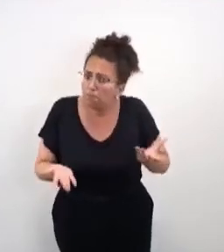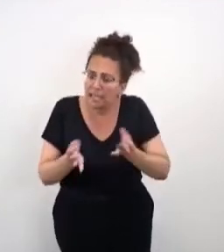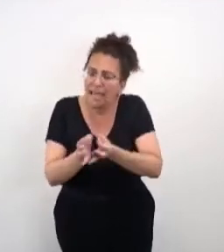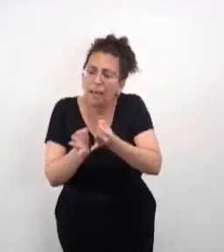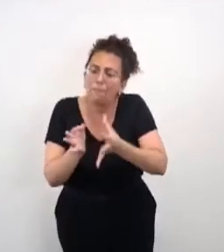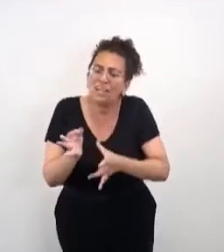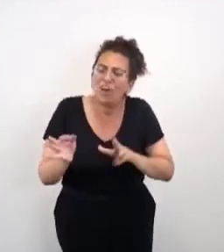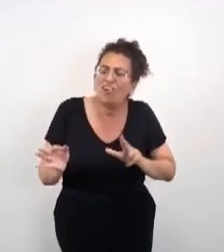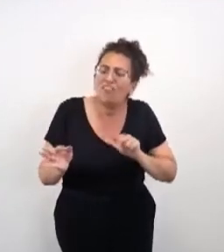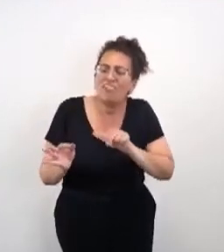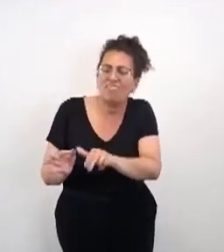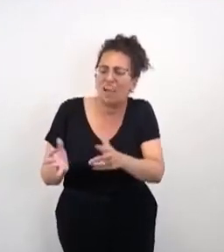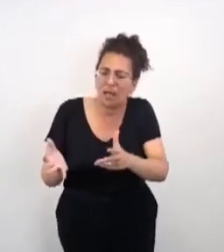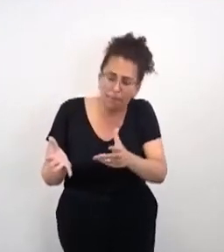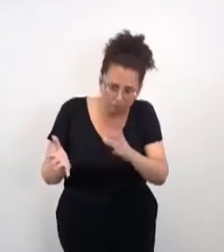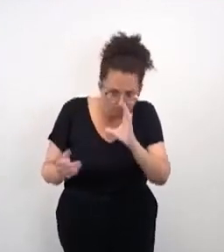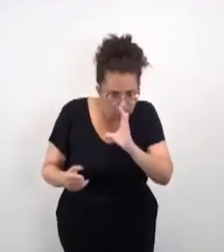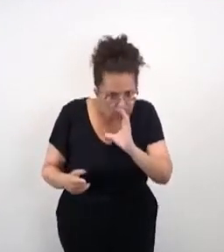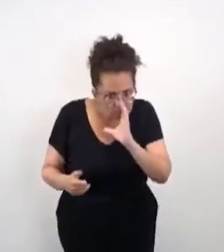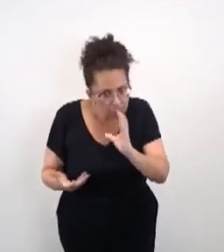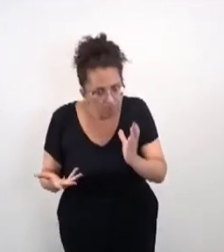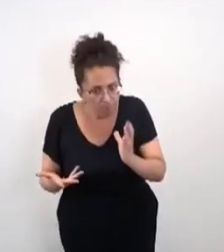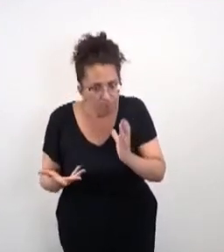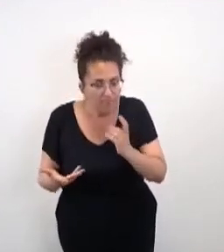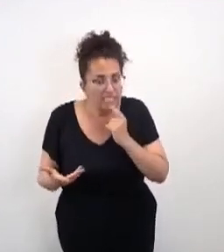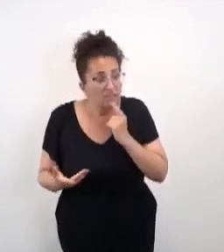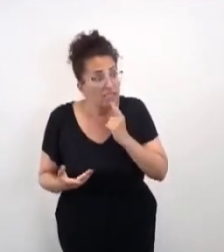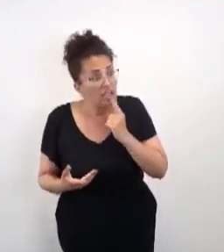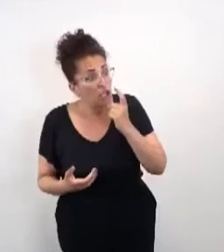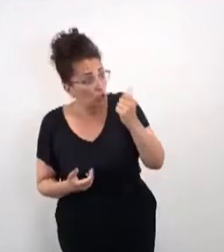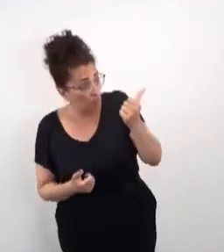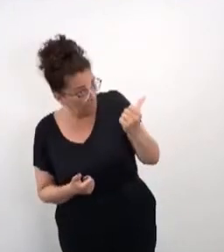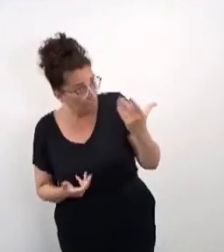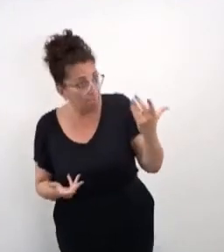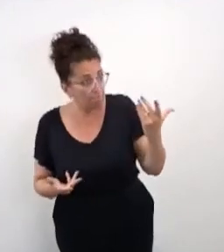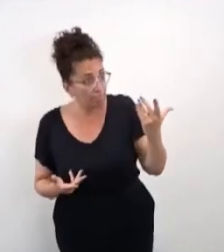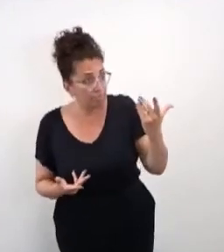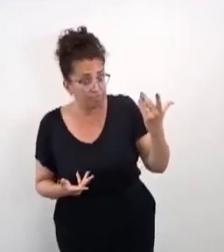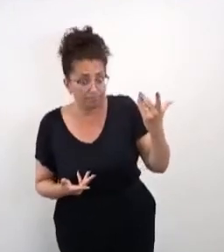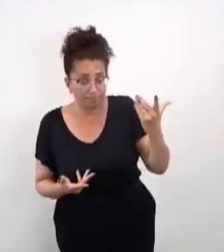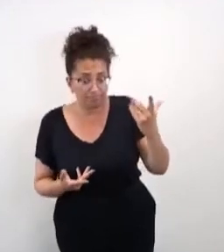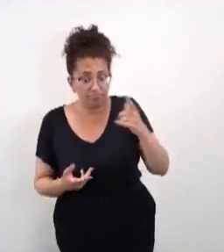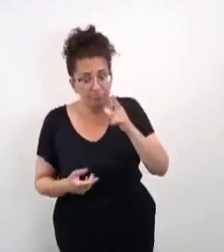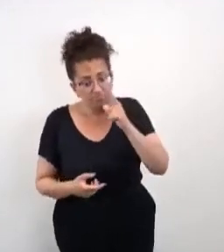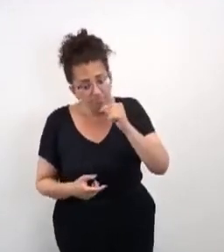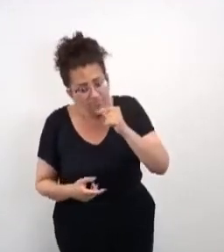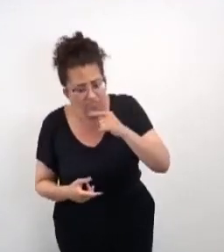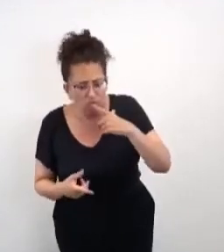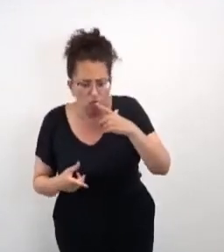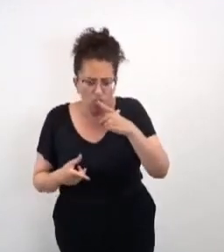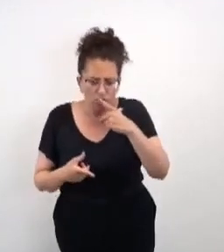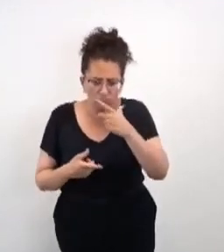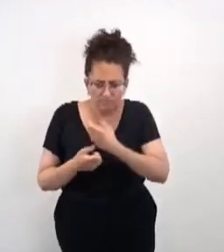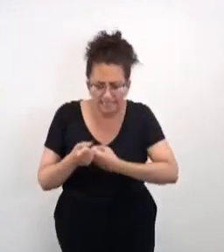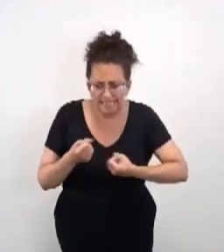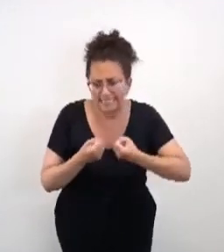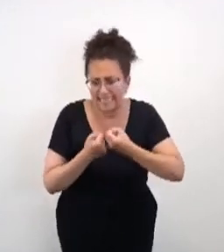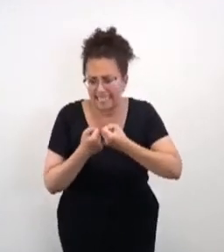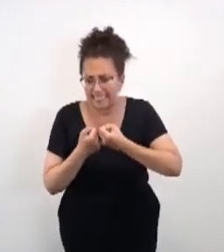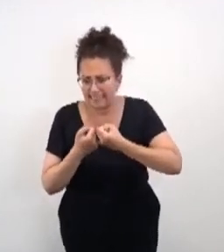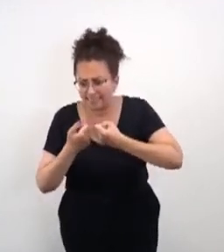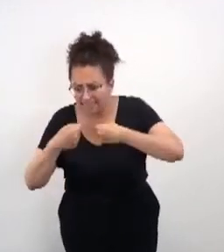la contribution qui a été la vôtre dans effectivement l'effort de coproduction avec